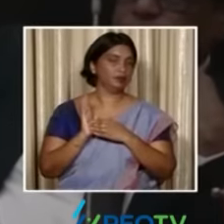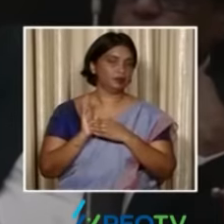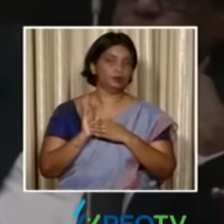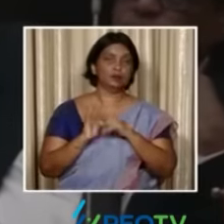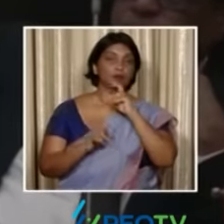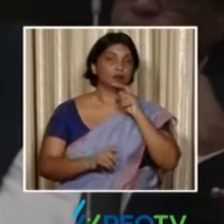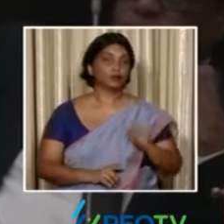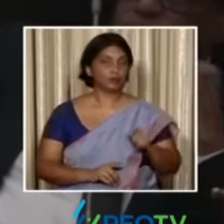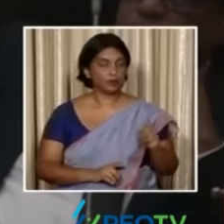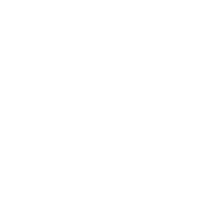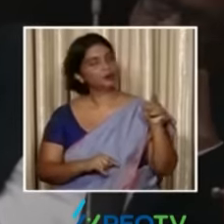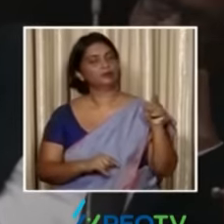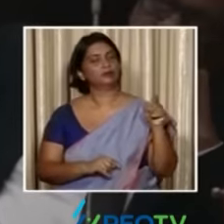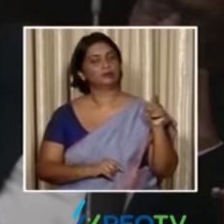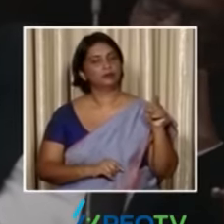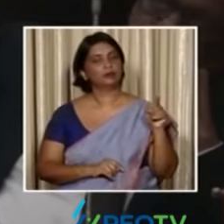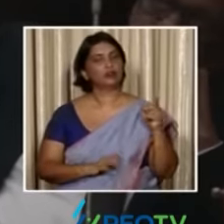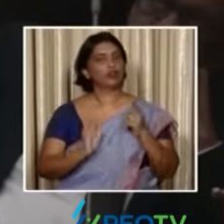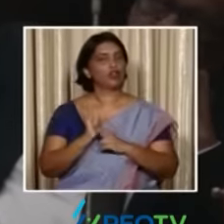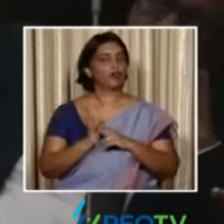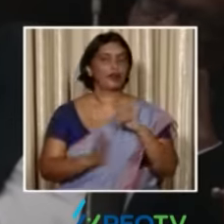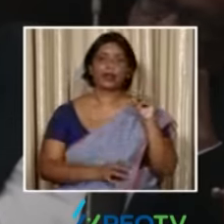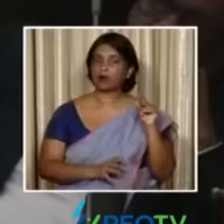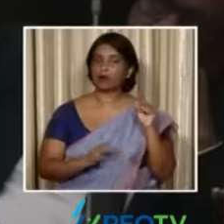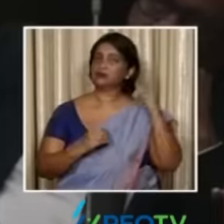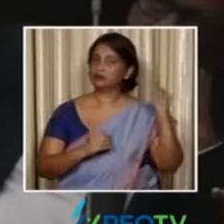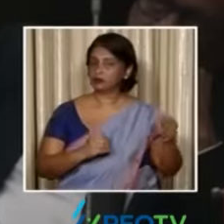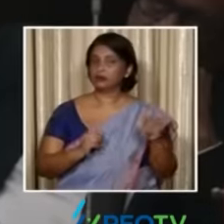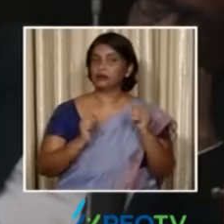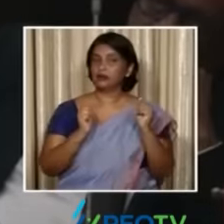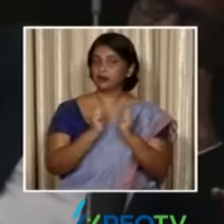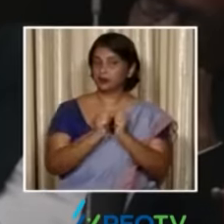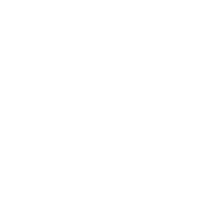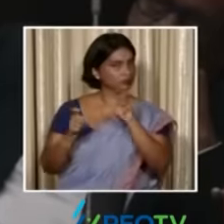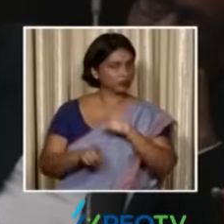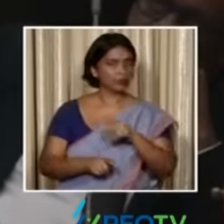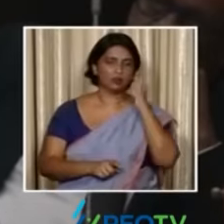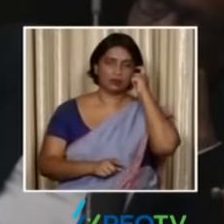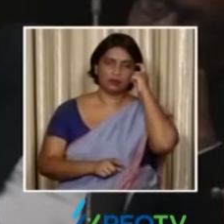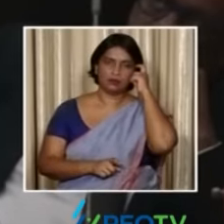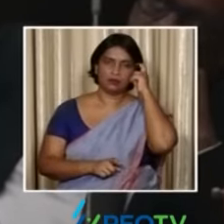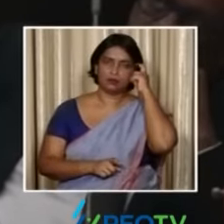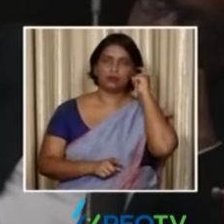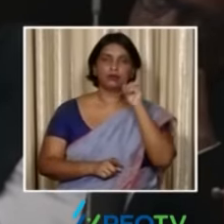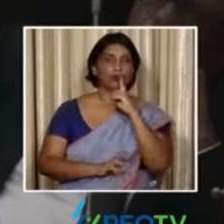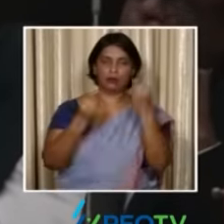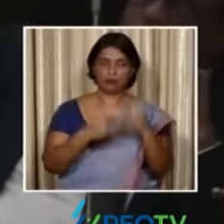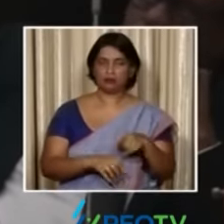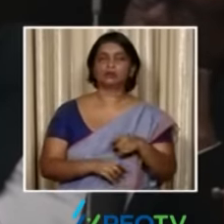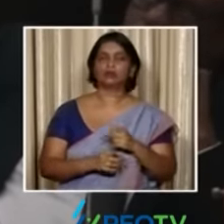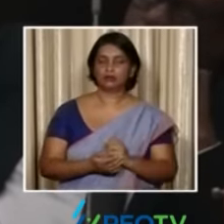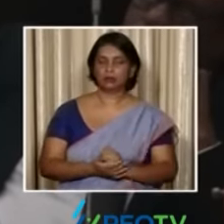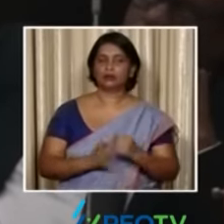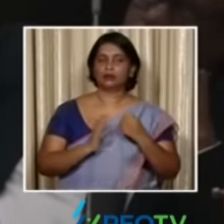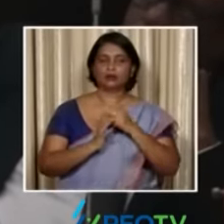සුප්‍රීම උසාවිය ශ්‍රේෂ්ඨාධිකරණයේ නොවැම්බර් 11 වෙනිදා දක්වා වැඩ අස්තීතව ඇති නියෝගය බලරහිත කළ යුතුයි